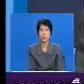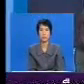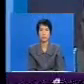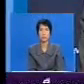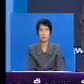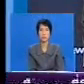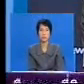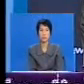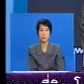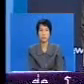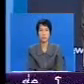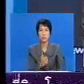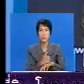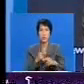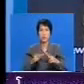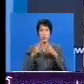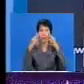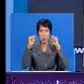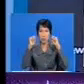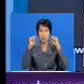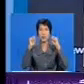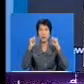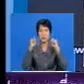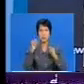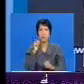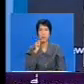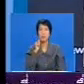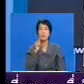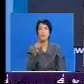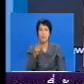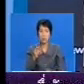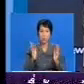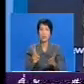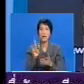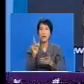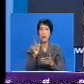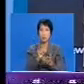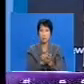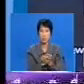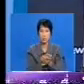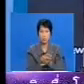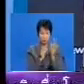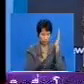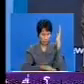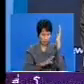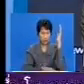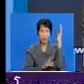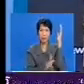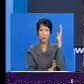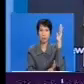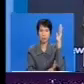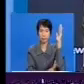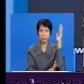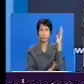ัฐมนตรีประจำสำนักนายกรัฐมนตรีค่ะก็เห็นว่าสื่อนั้นต้องทบทวนบทบาทการนำเสนอข่าวในพื้นที่3จังหวัดชายแดนภาคใต้อีก